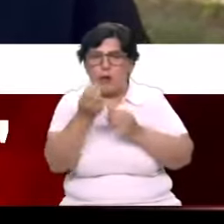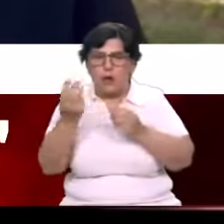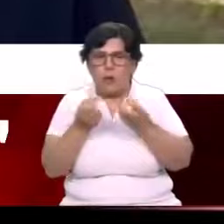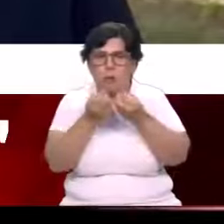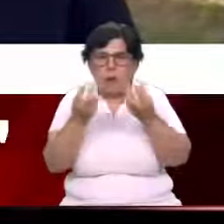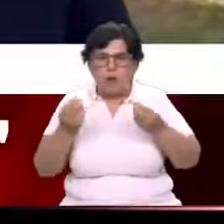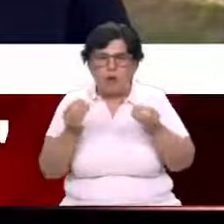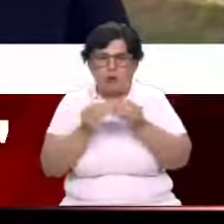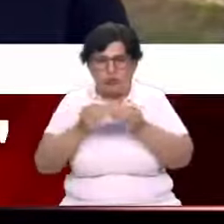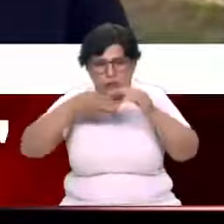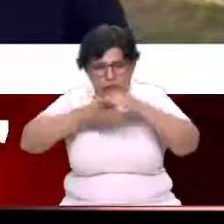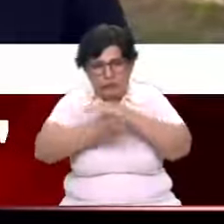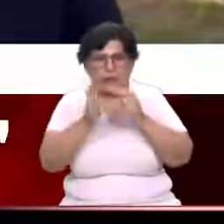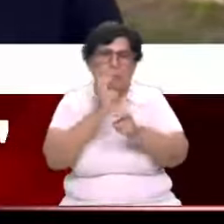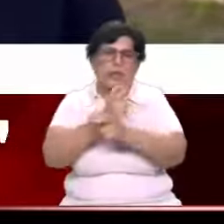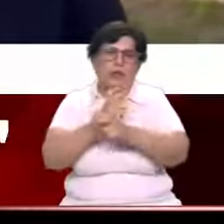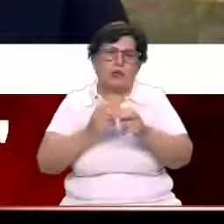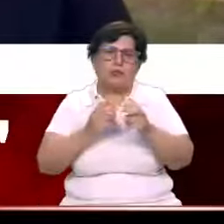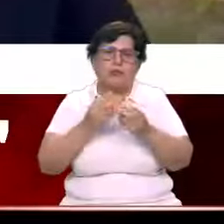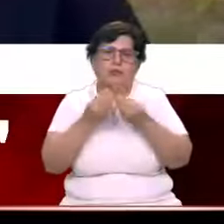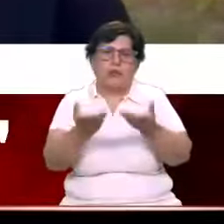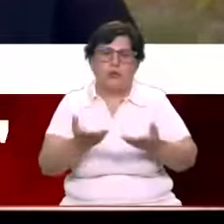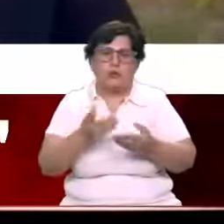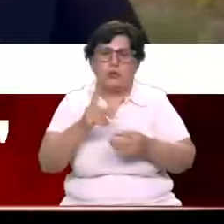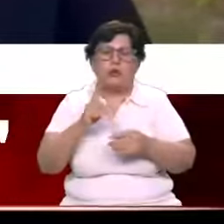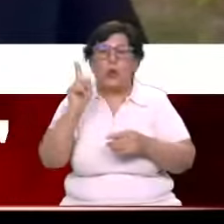mikropların yumurtaya girme riskini artırıyordu